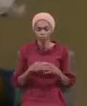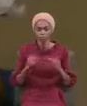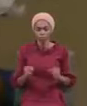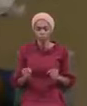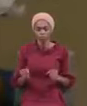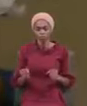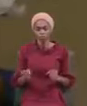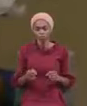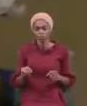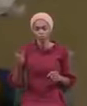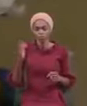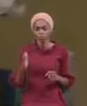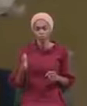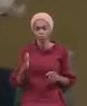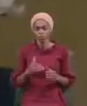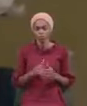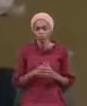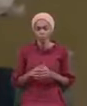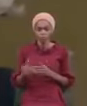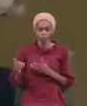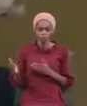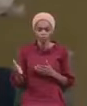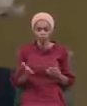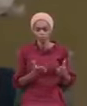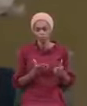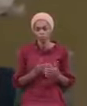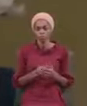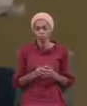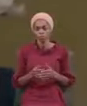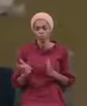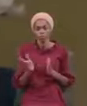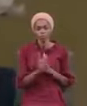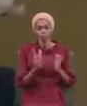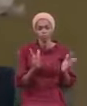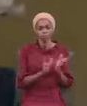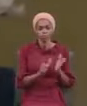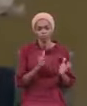insé le sacrifice et les lois pour eux